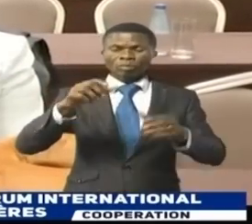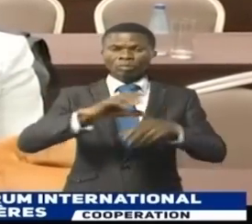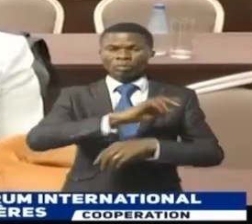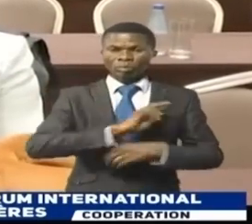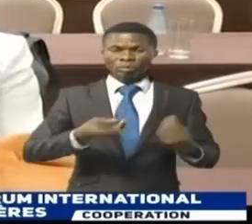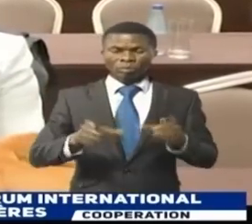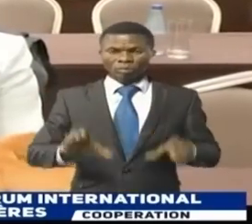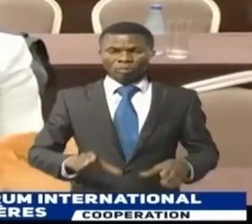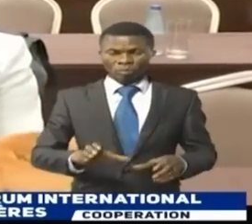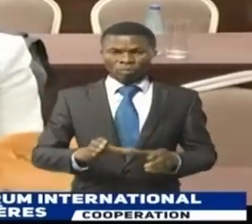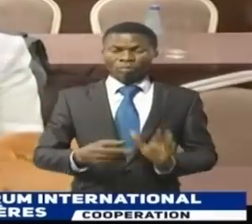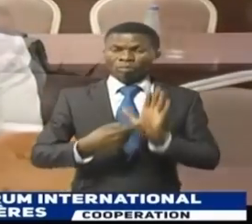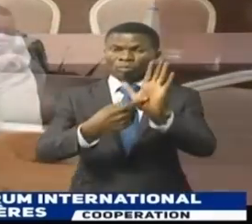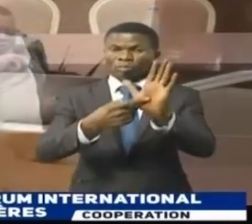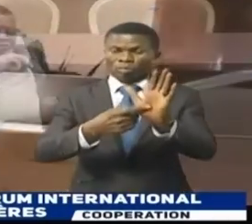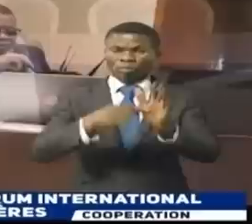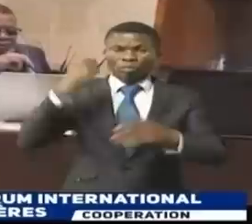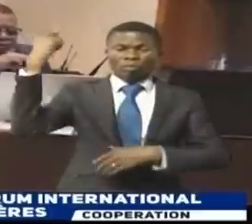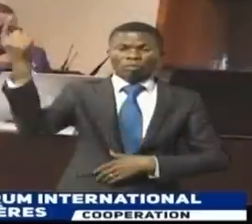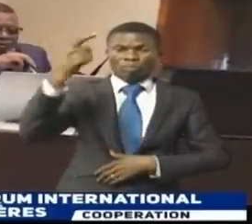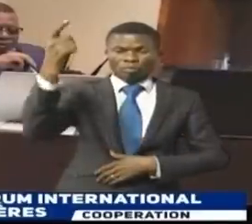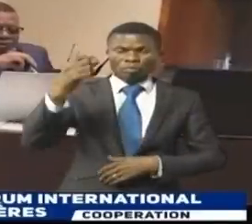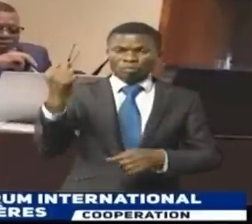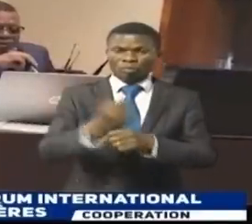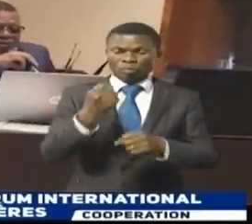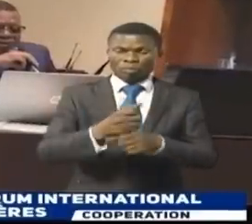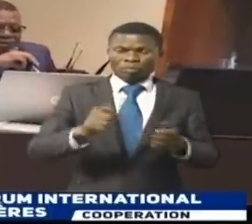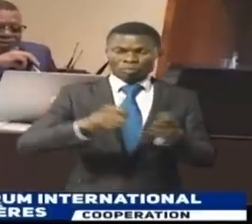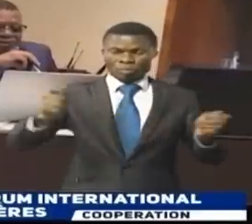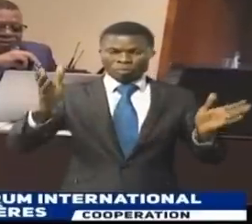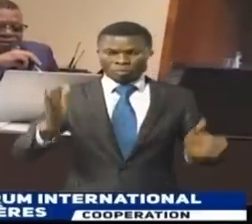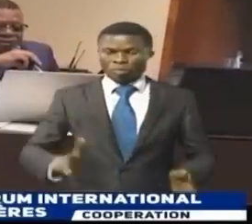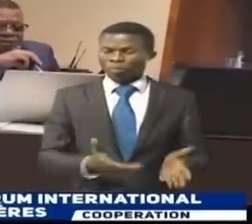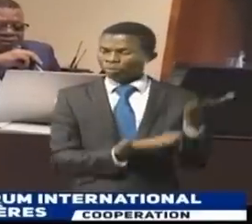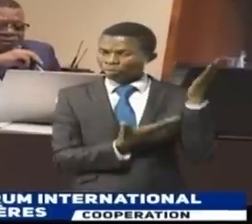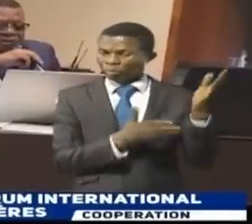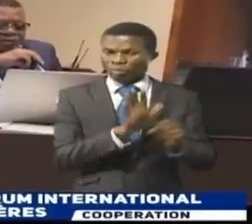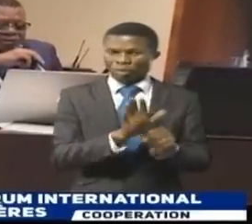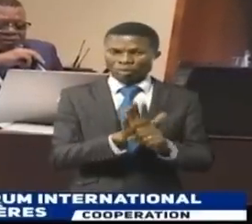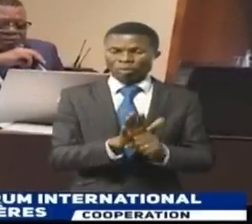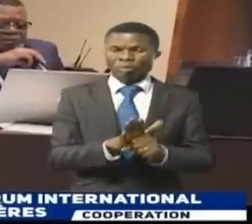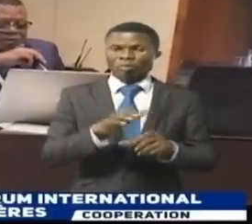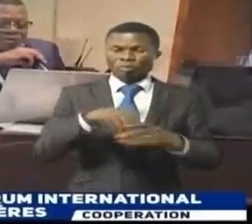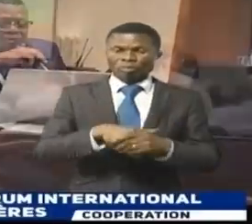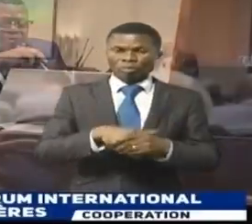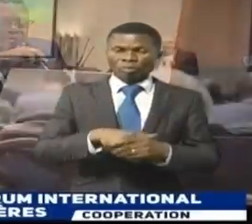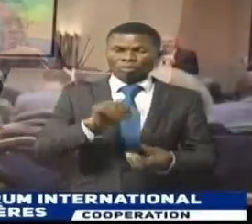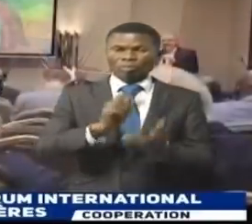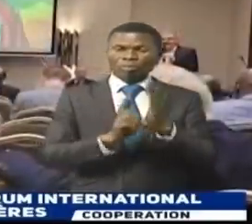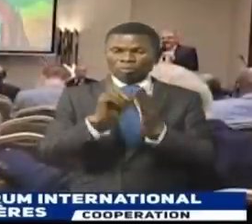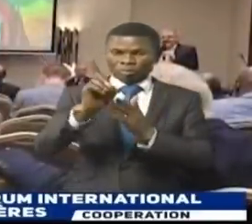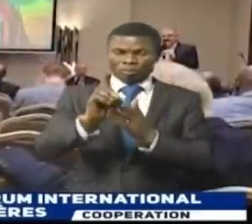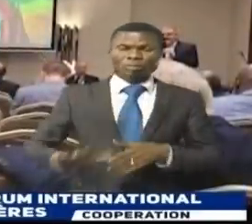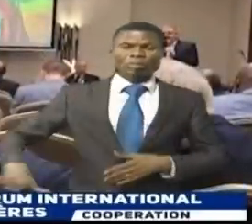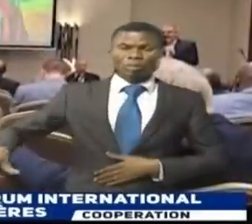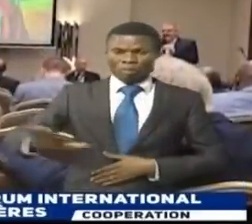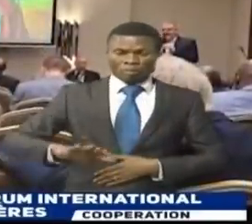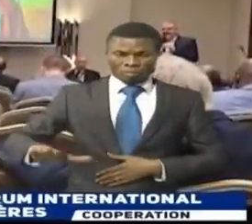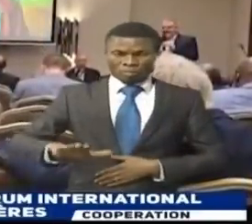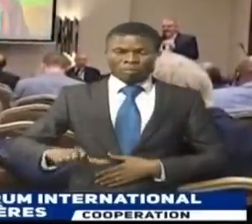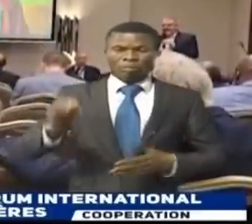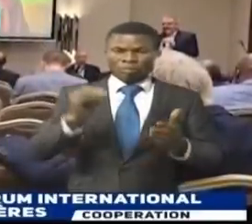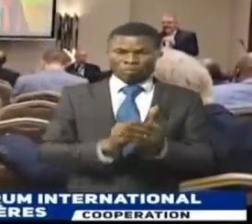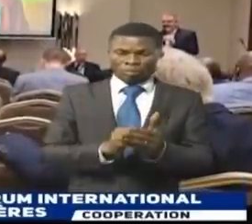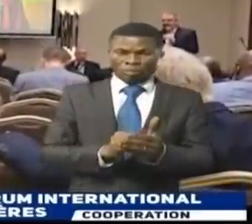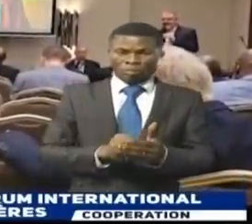RDC vient de prouver à la face du monde que le métier des géomètres joue un rôle très important dans le développement d'un pays. En ordre